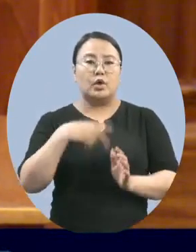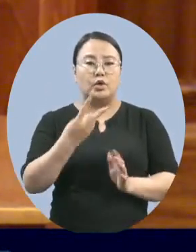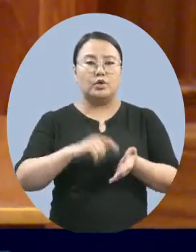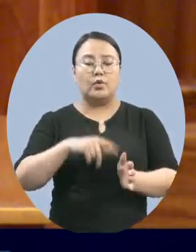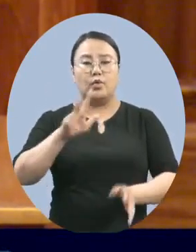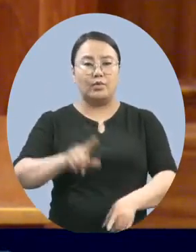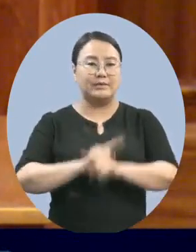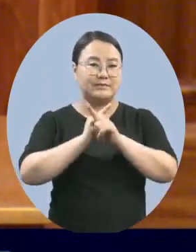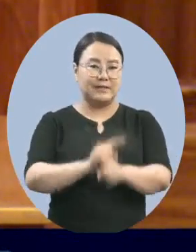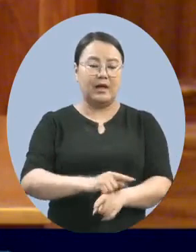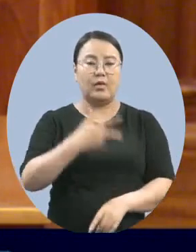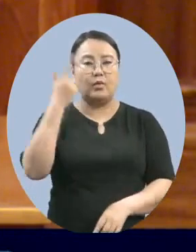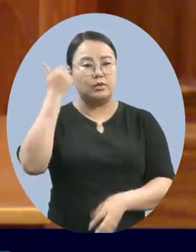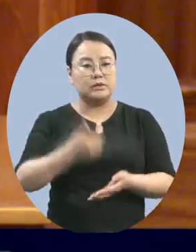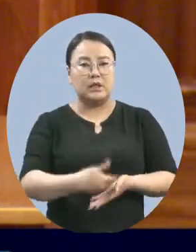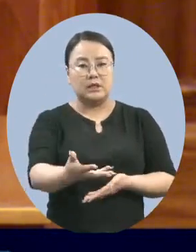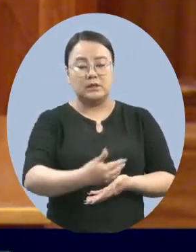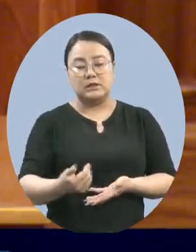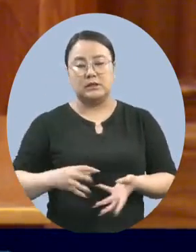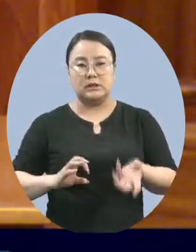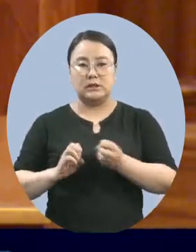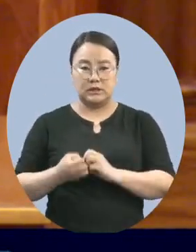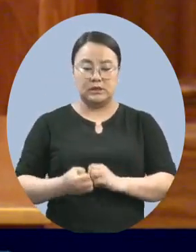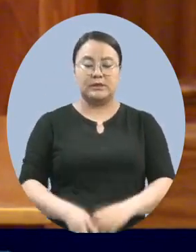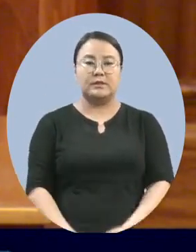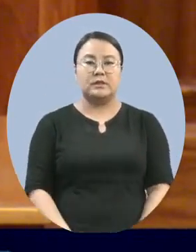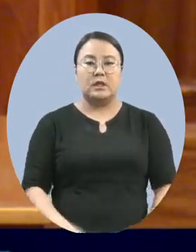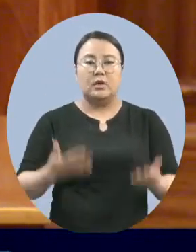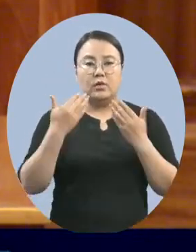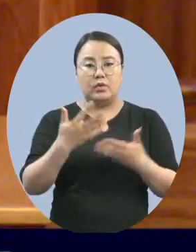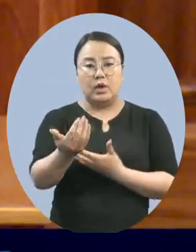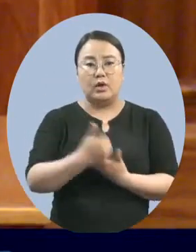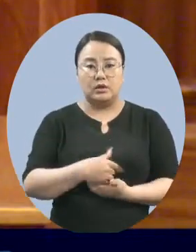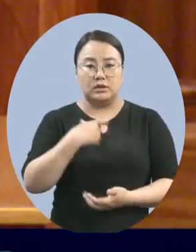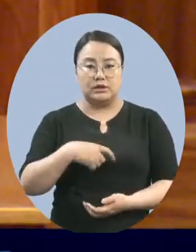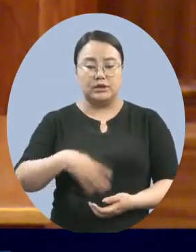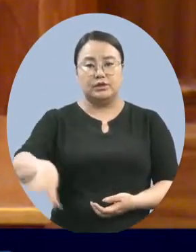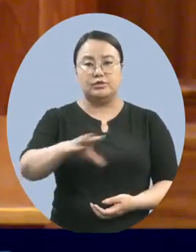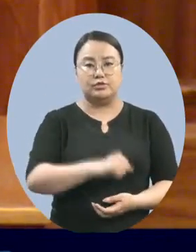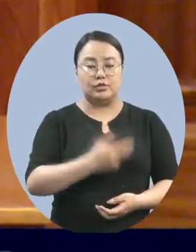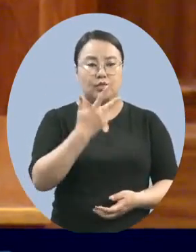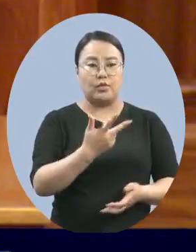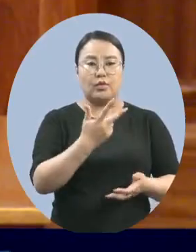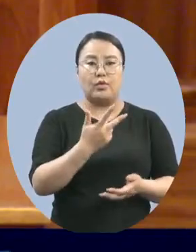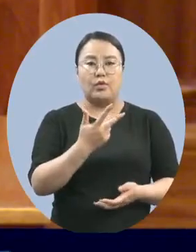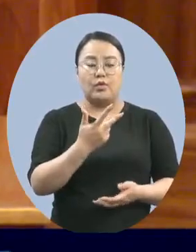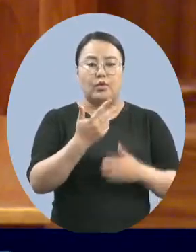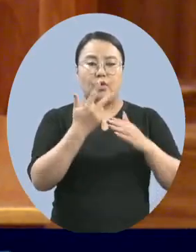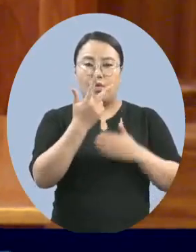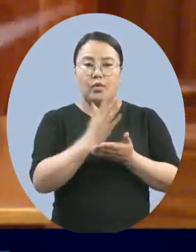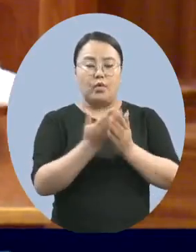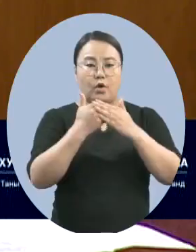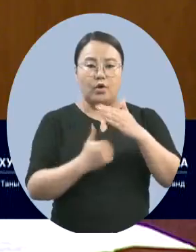2-3 заасыг баримтлан 3 саналаар санал хураалт явуулж хуралдаанд оролцсон гишүүдийн 3-2-оос